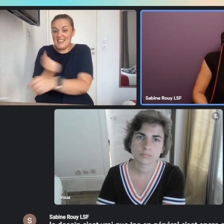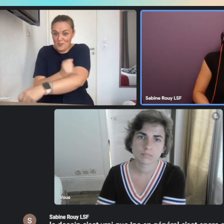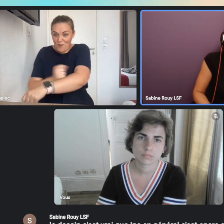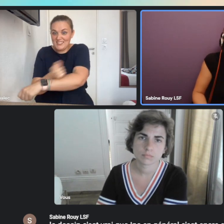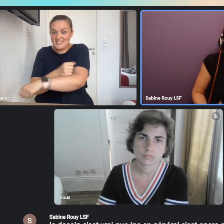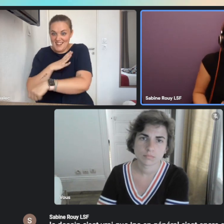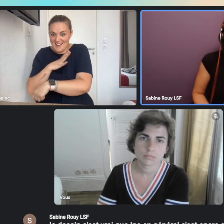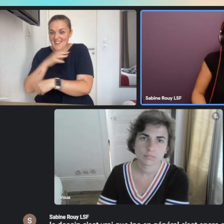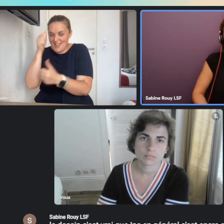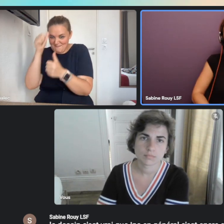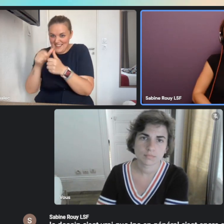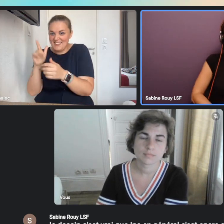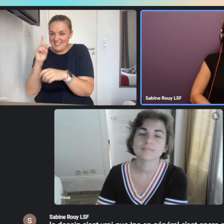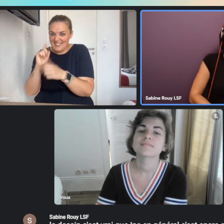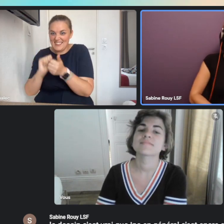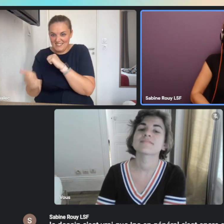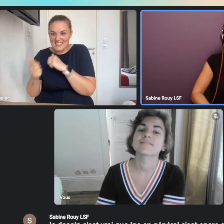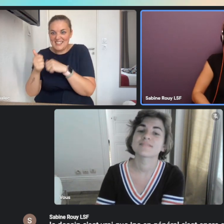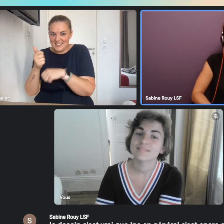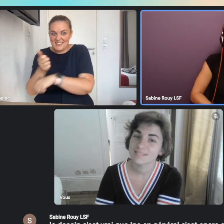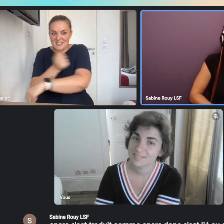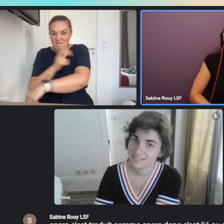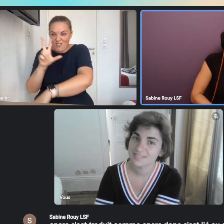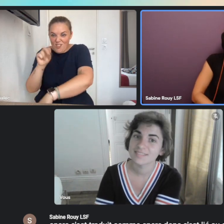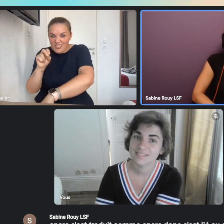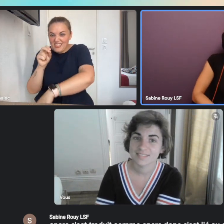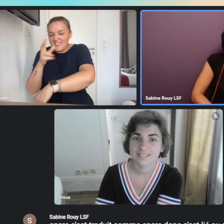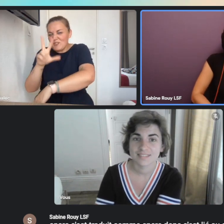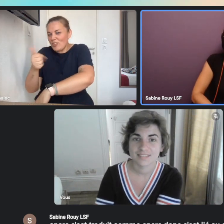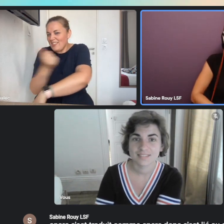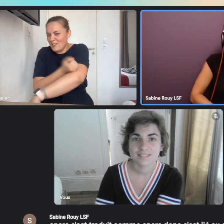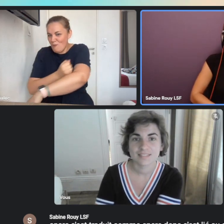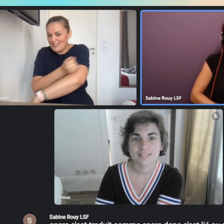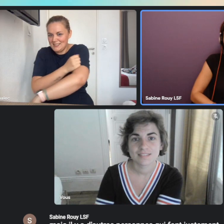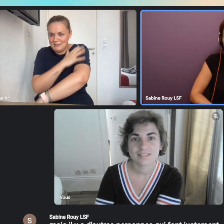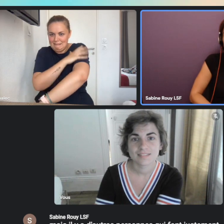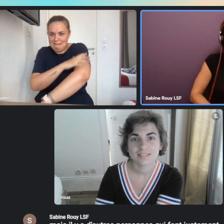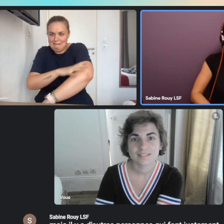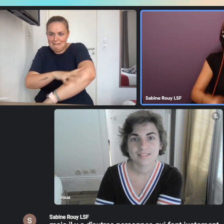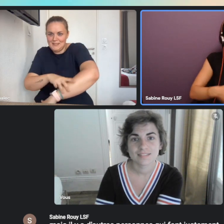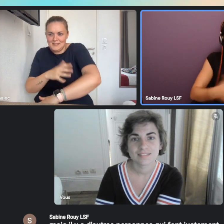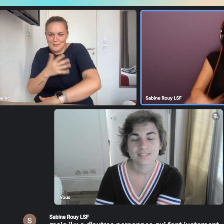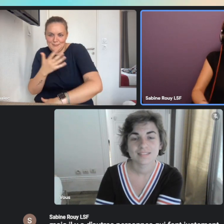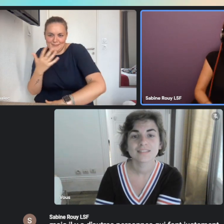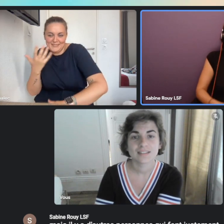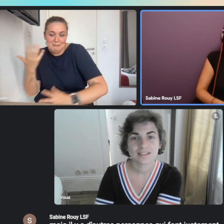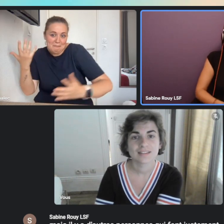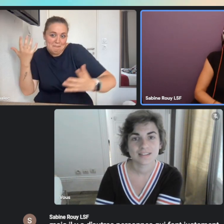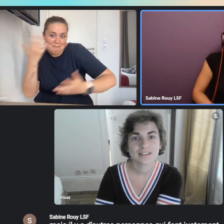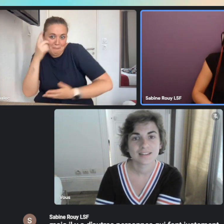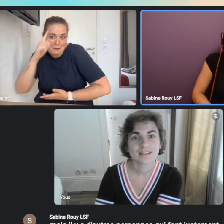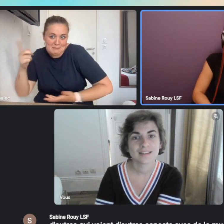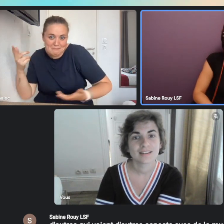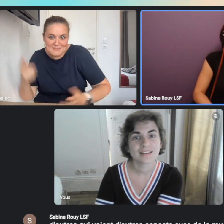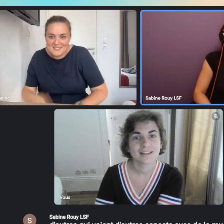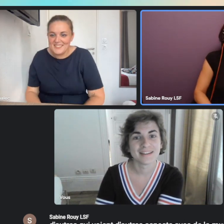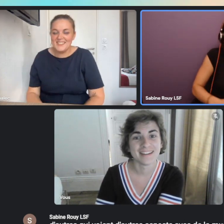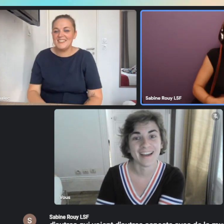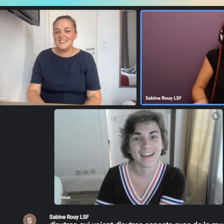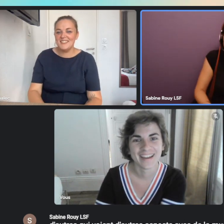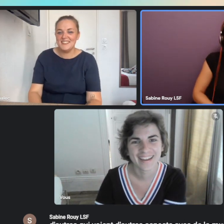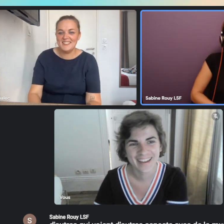voilà, le maître mot, c'est le dessin, mais ça peut être aussi en tatouage, par exemple, de faire 30, 31 tatouages sur son bras.